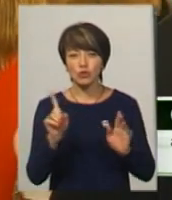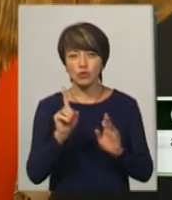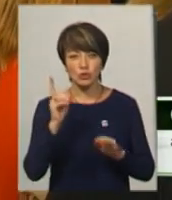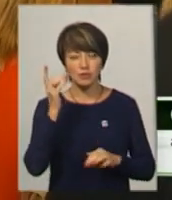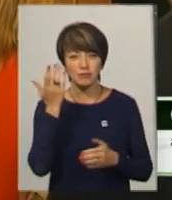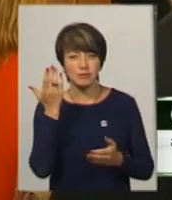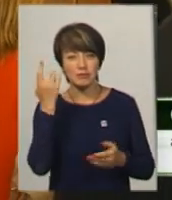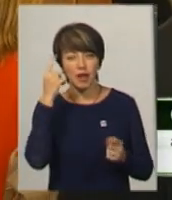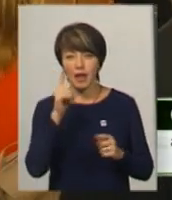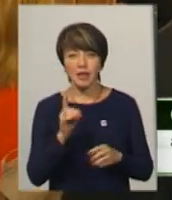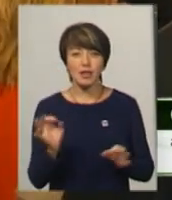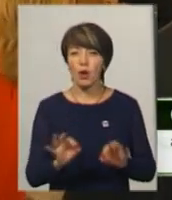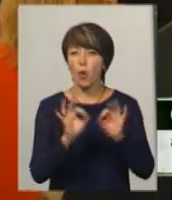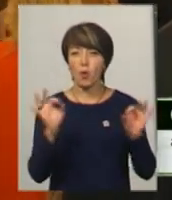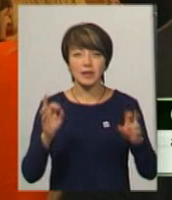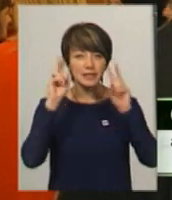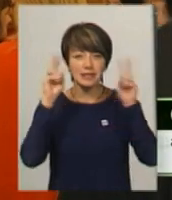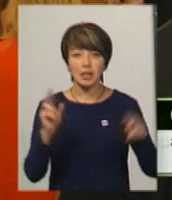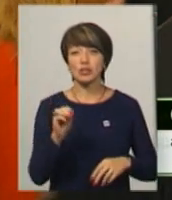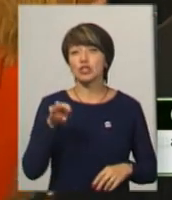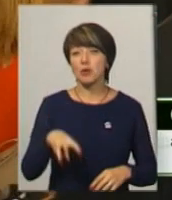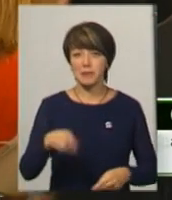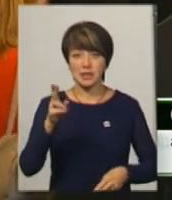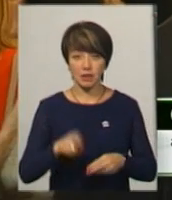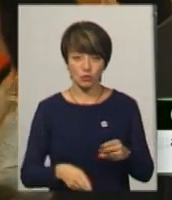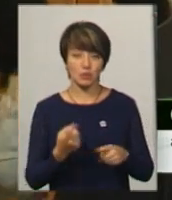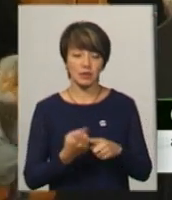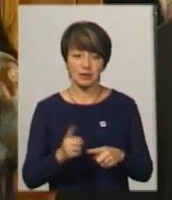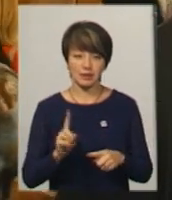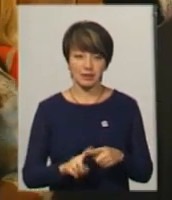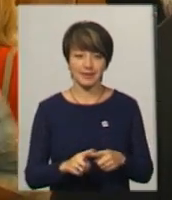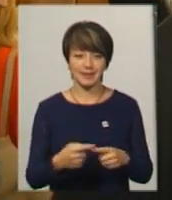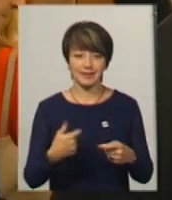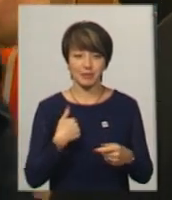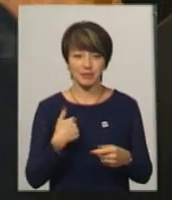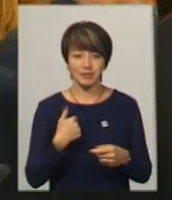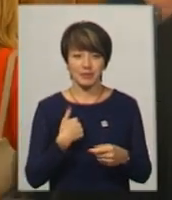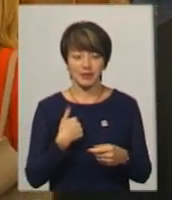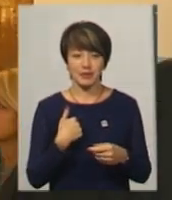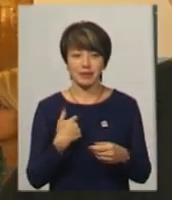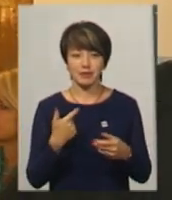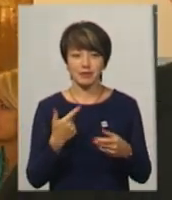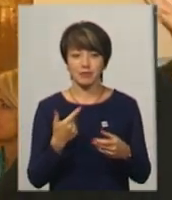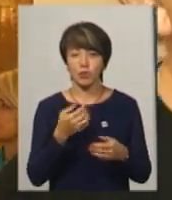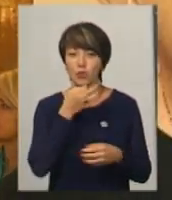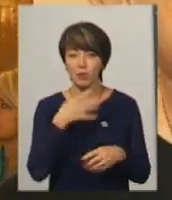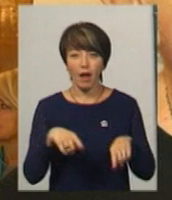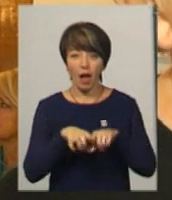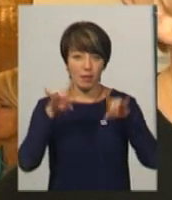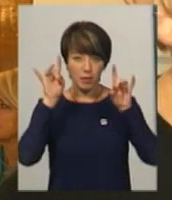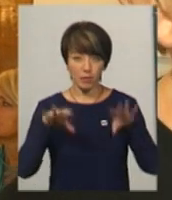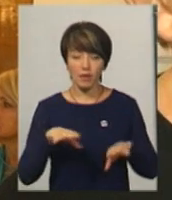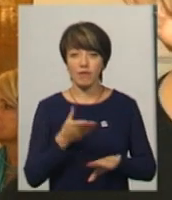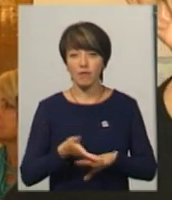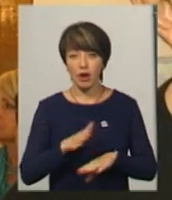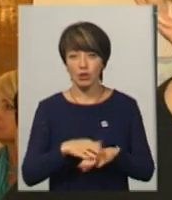голови, але ти ніколи не певний, чим воно закінчиться. І от то мене більше всього і везе, така непередбаченість. Тому дуже важко і